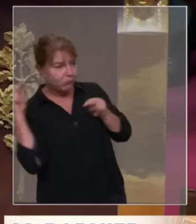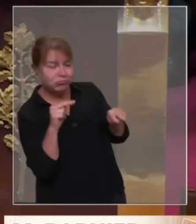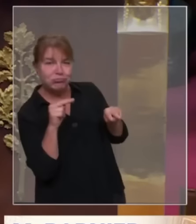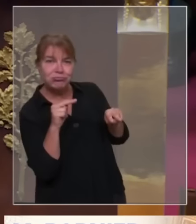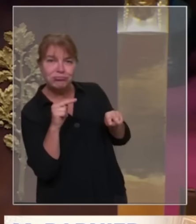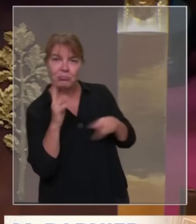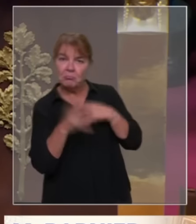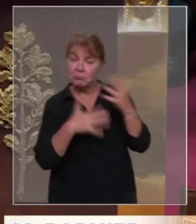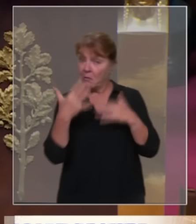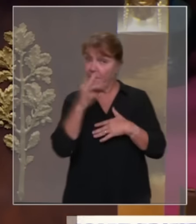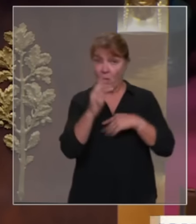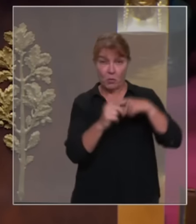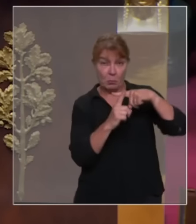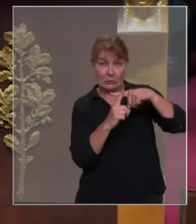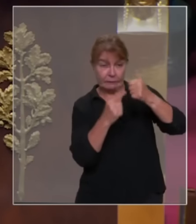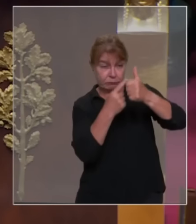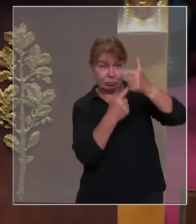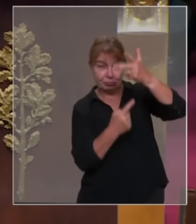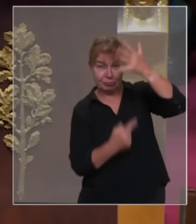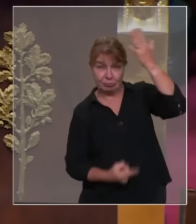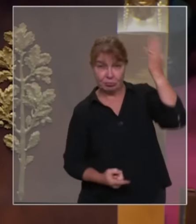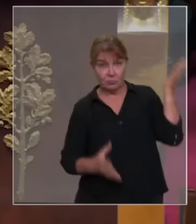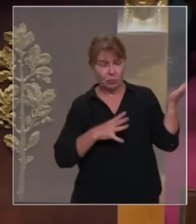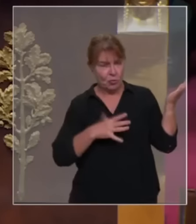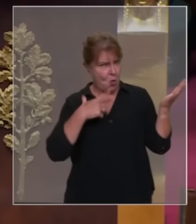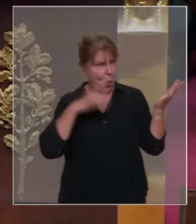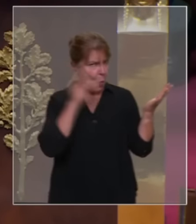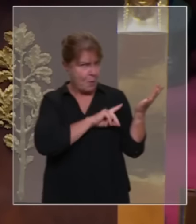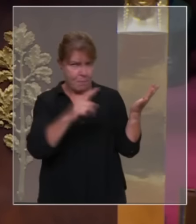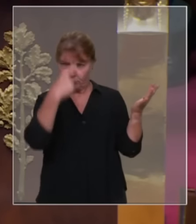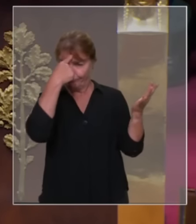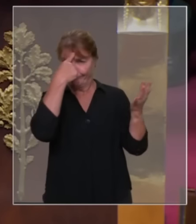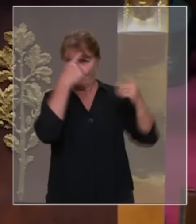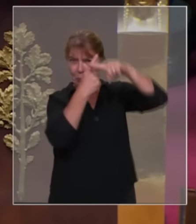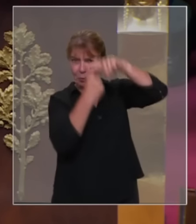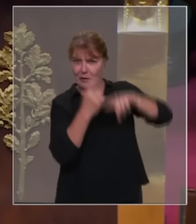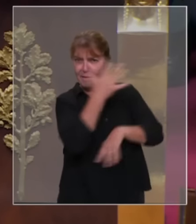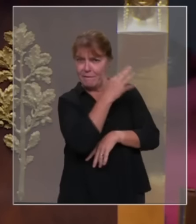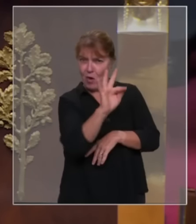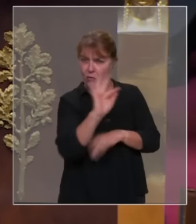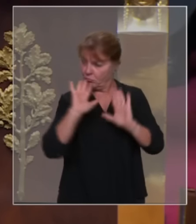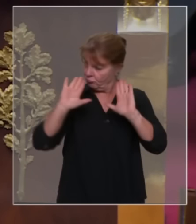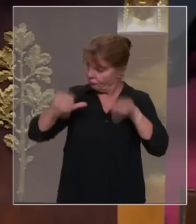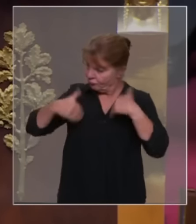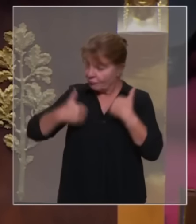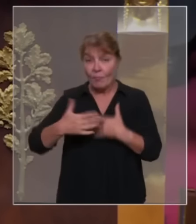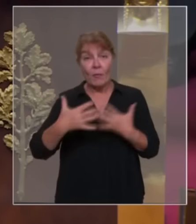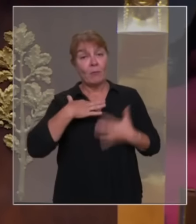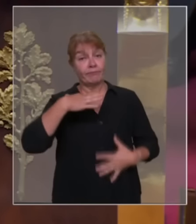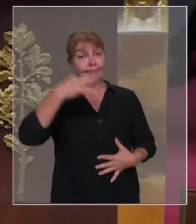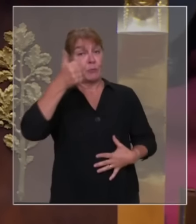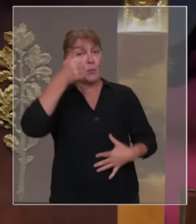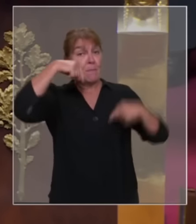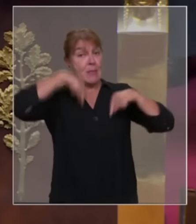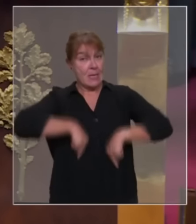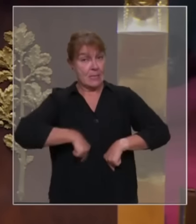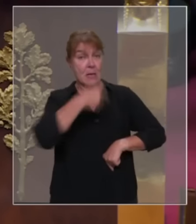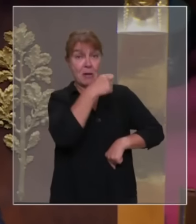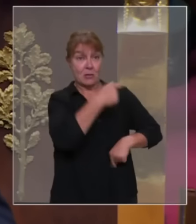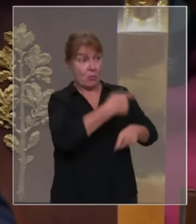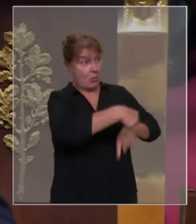Ces atouts, mesdames et messieurs les députés, madame la présidente, je les ai à l'esprit au moment où, après avoir été nommé Premier ministre par le président de la République